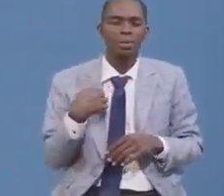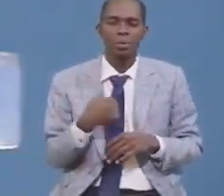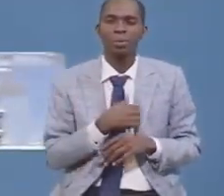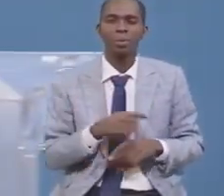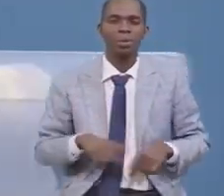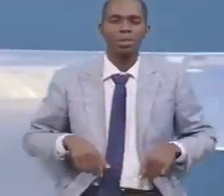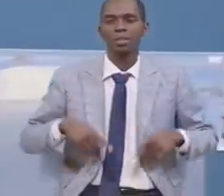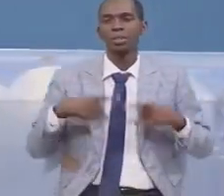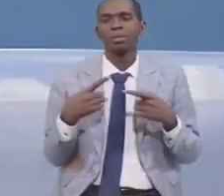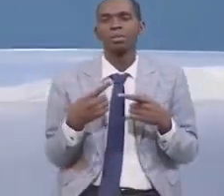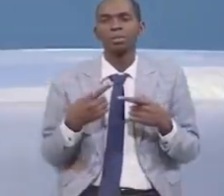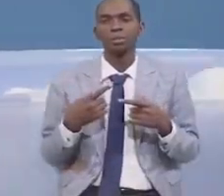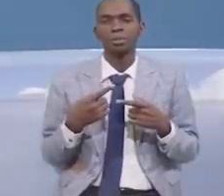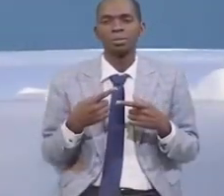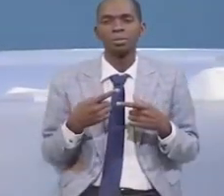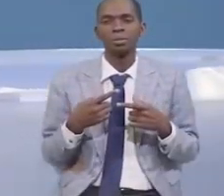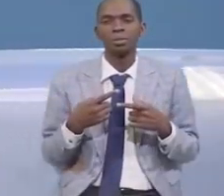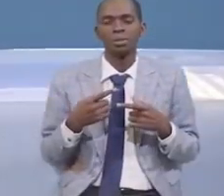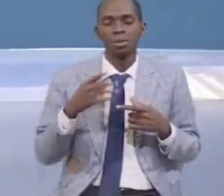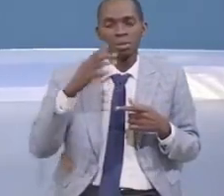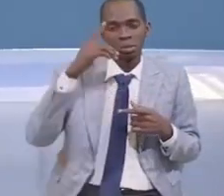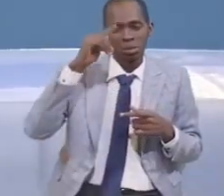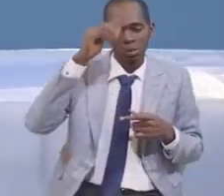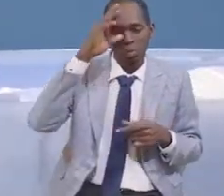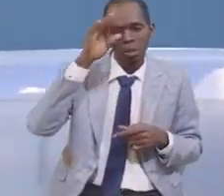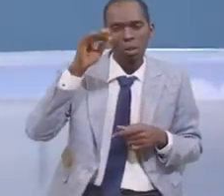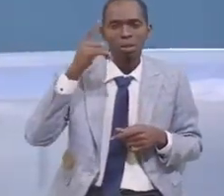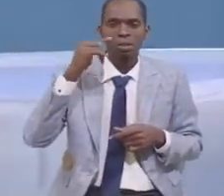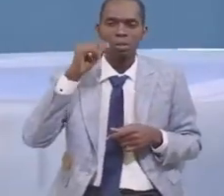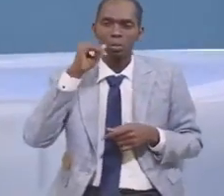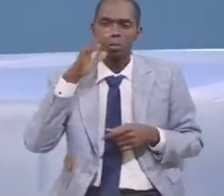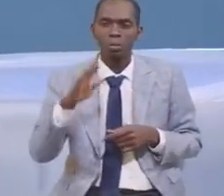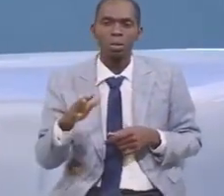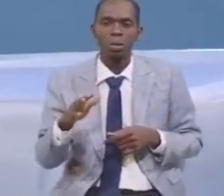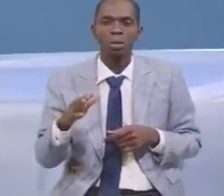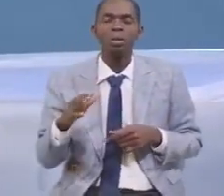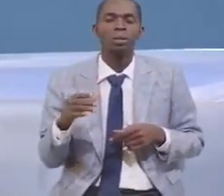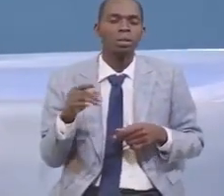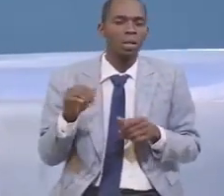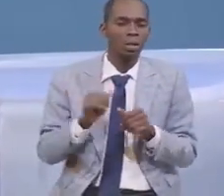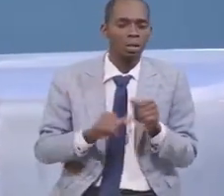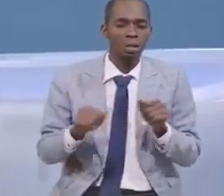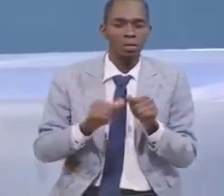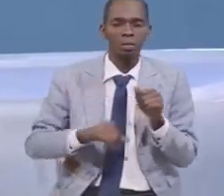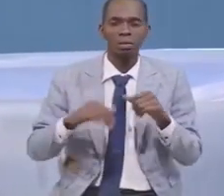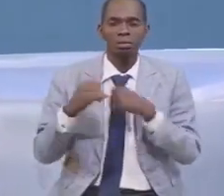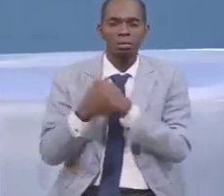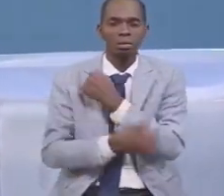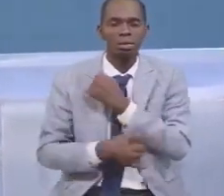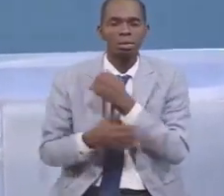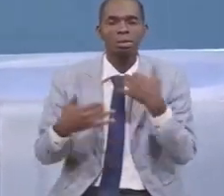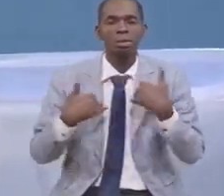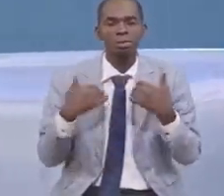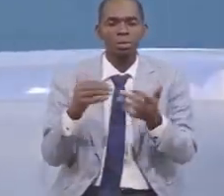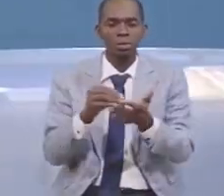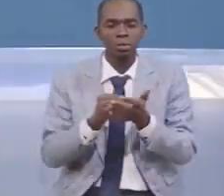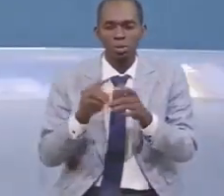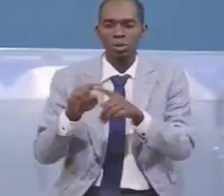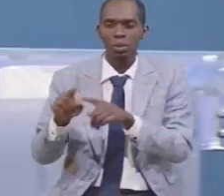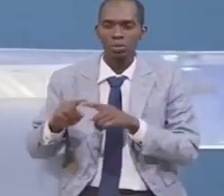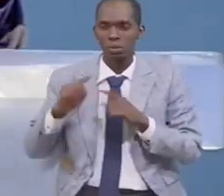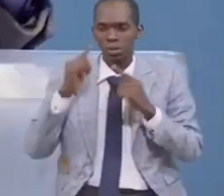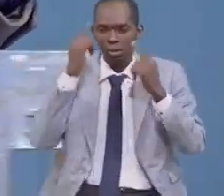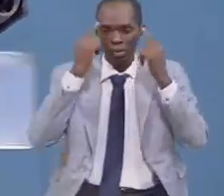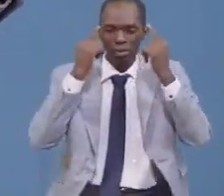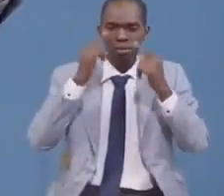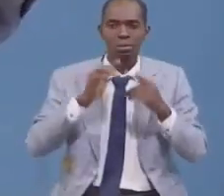మనము జీవించినా, and the women in every country, they have their thoughts. ప్రతి దేశములో స్త్రీలకు గాని పురుషులకు గాని వారి యోచనలు